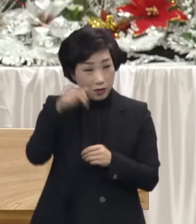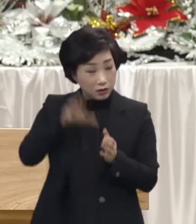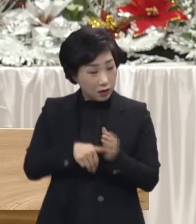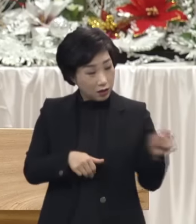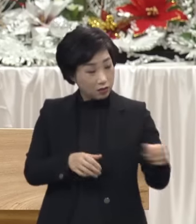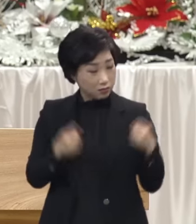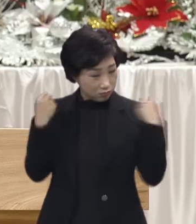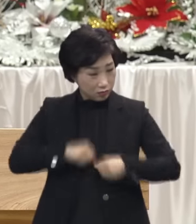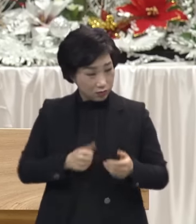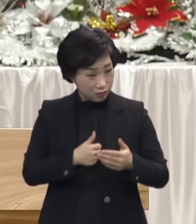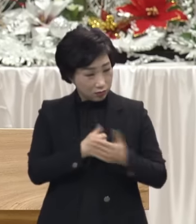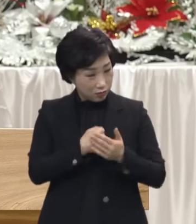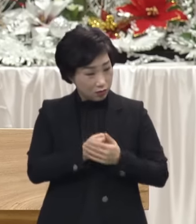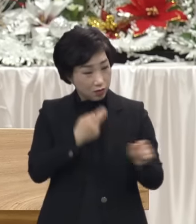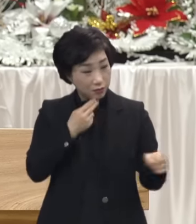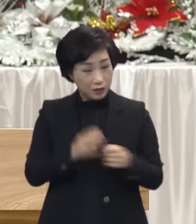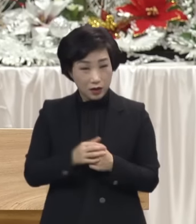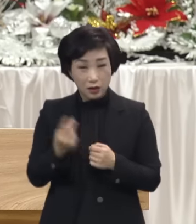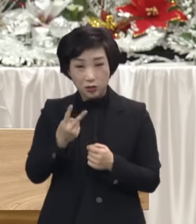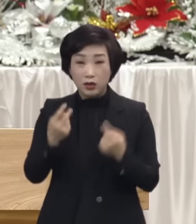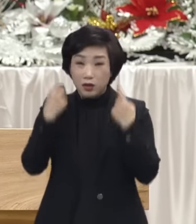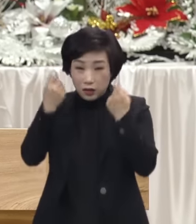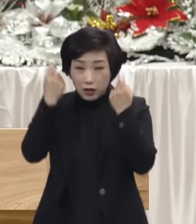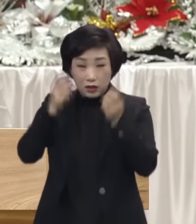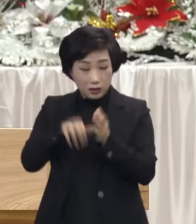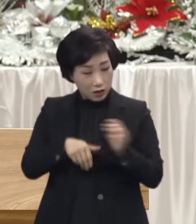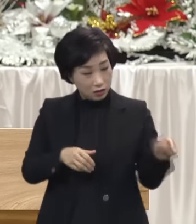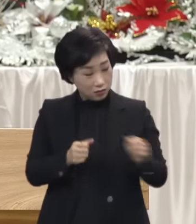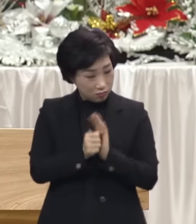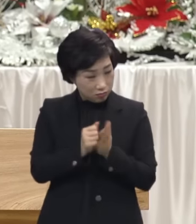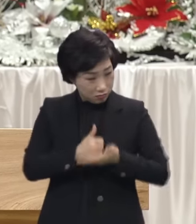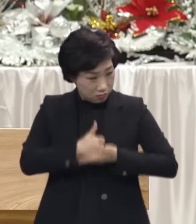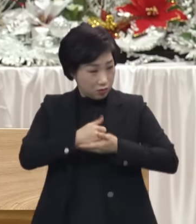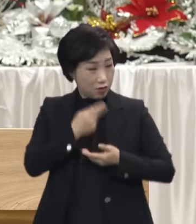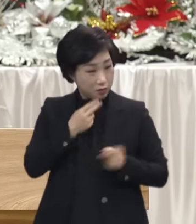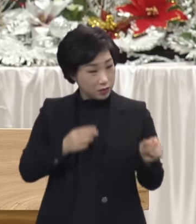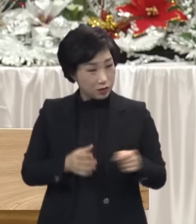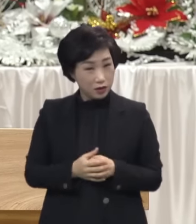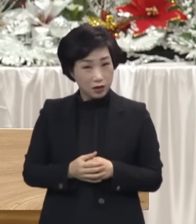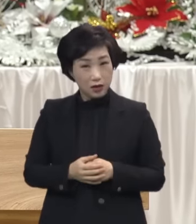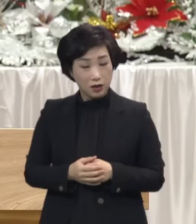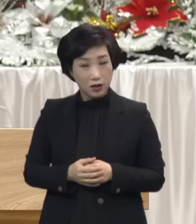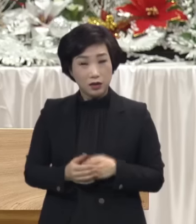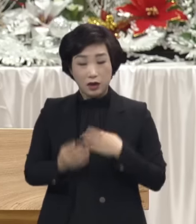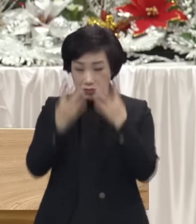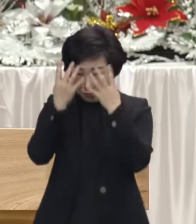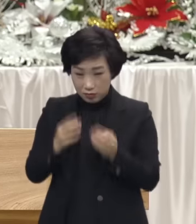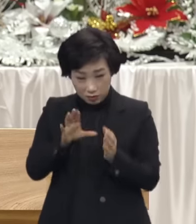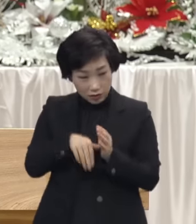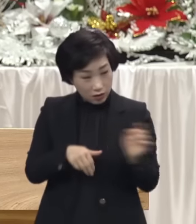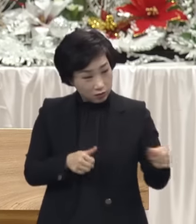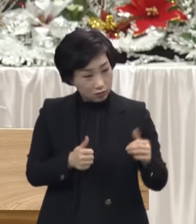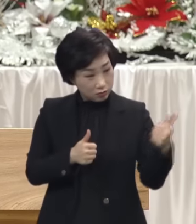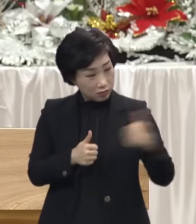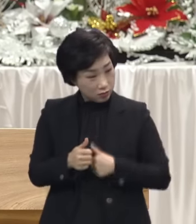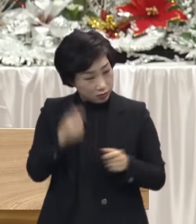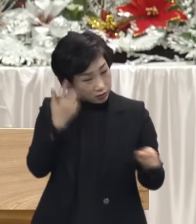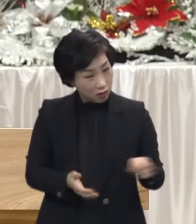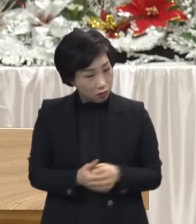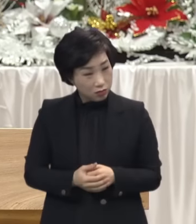입히지 않았어? 내 나그네 트였을 때 돌아보지 않았어? 내가 옥에 갇혔을 때